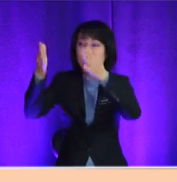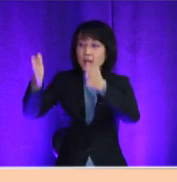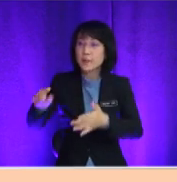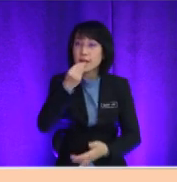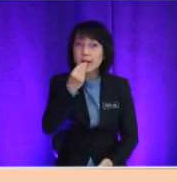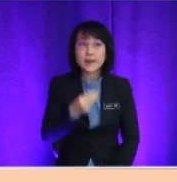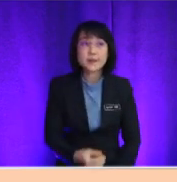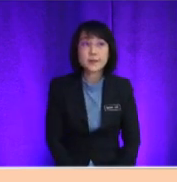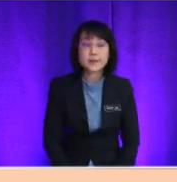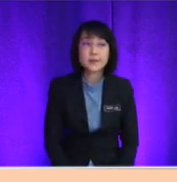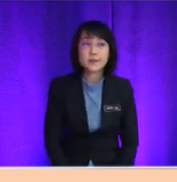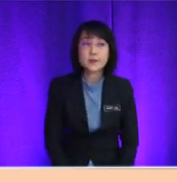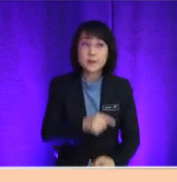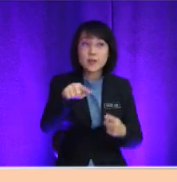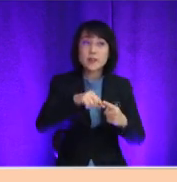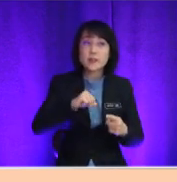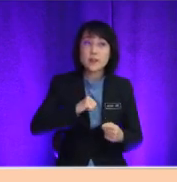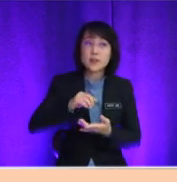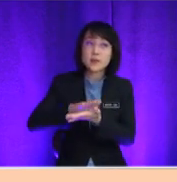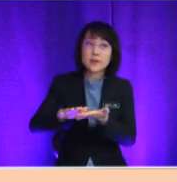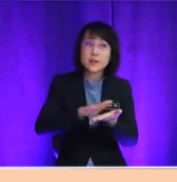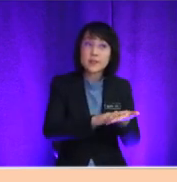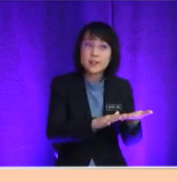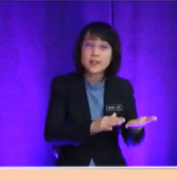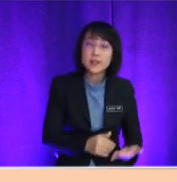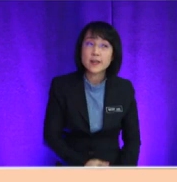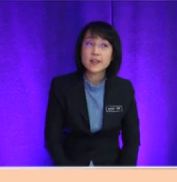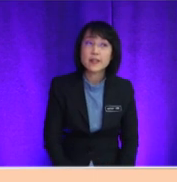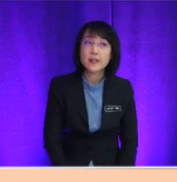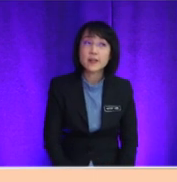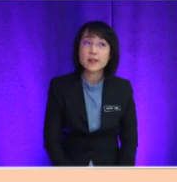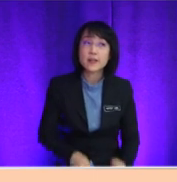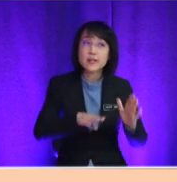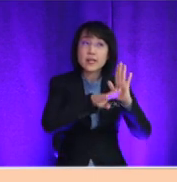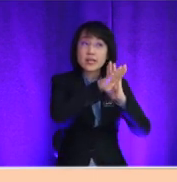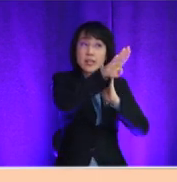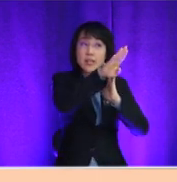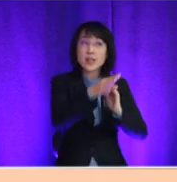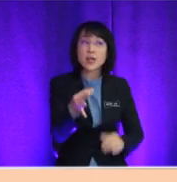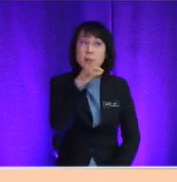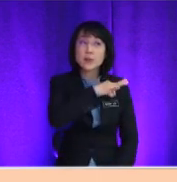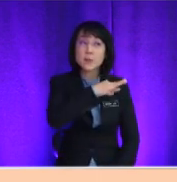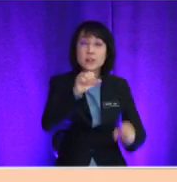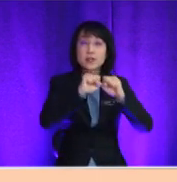bila di bersih Nah meningkatkan pendapatan Syarikat